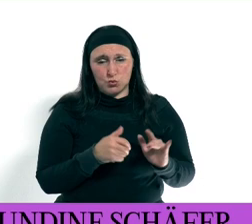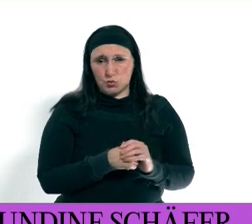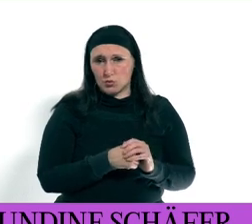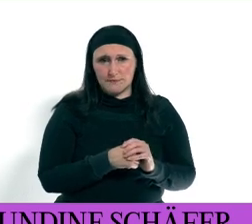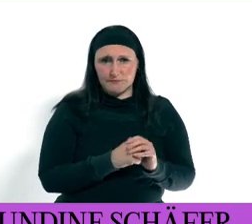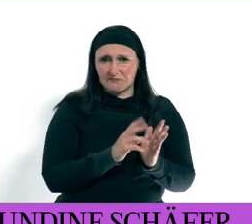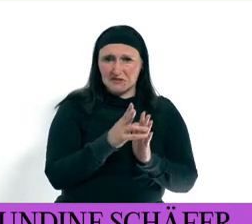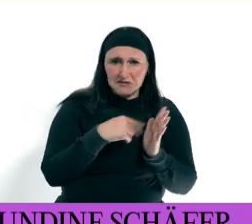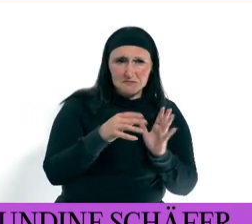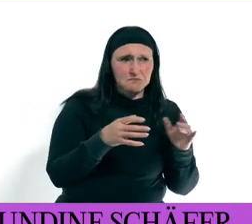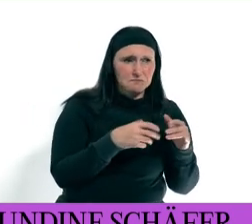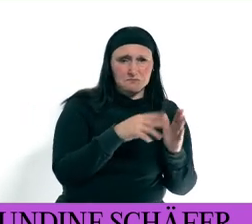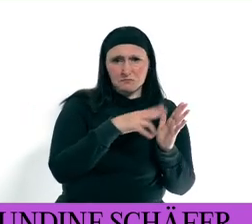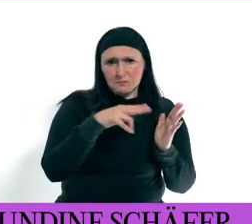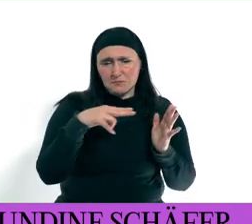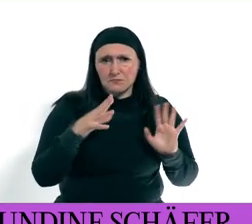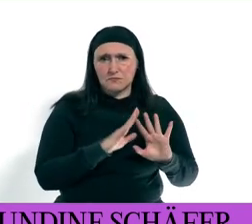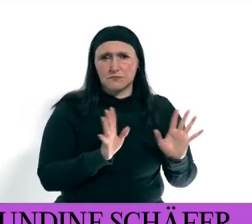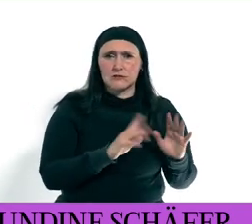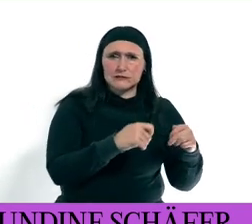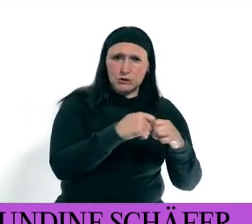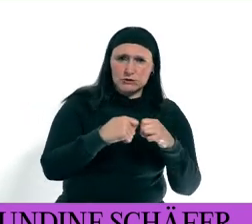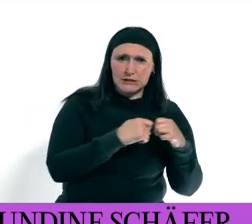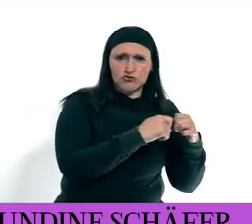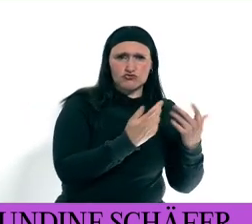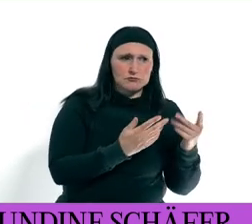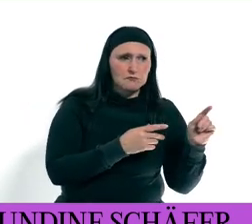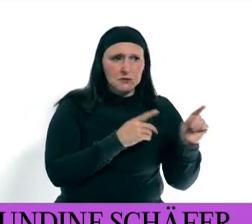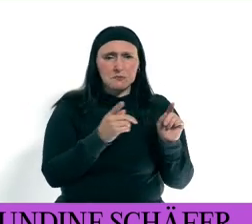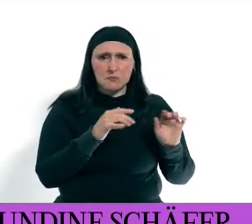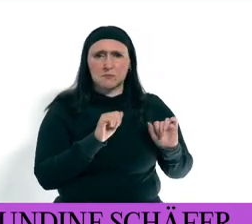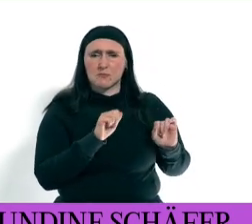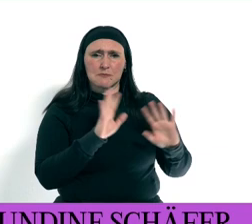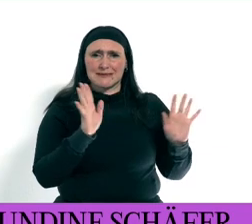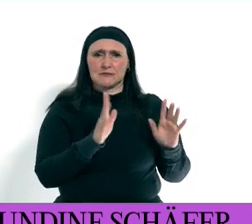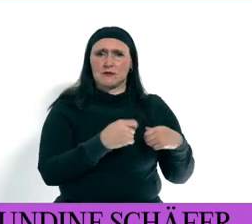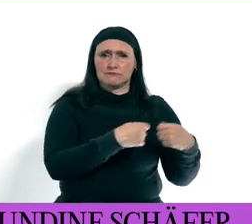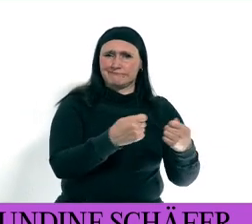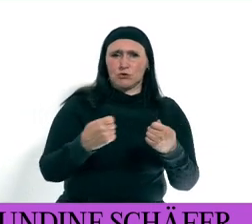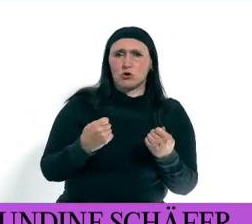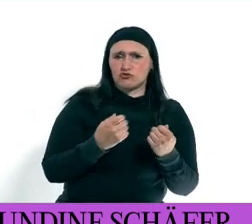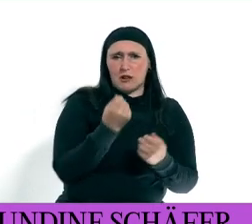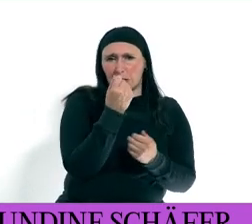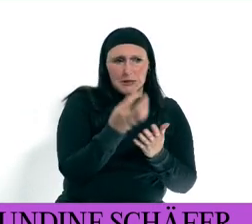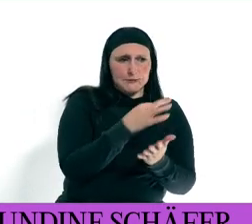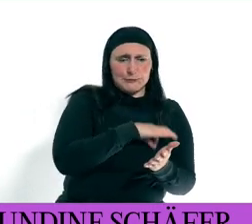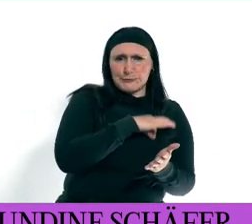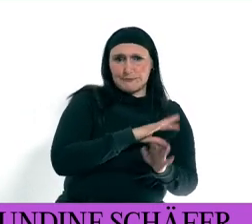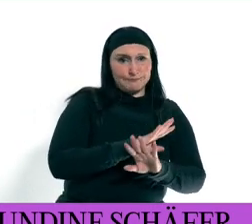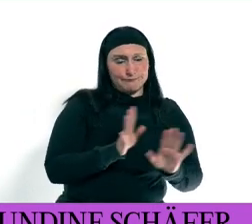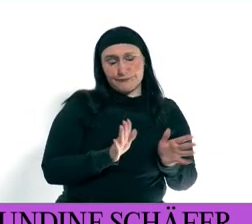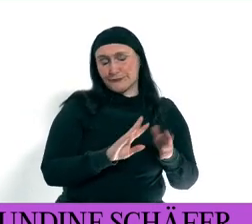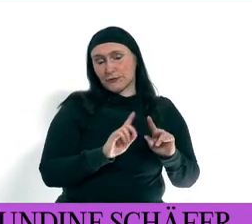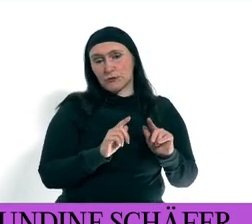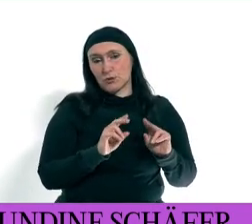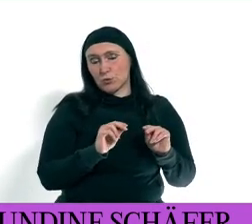Bieten also vielleicht ein bisschen auch das, was es in Bangladesch wenig gibt, nämlich diese Bildungsinstitutionen